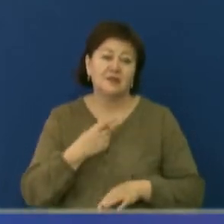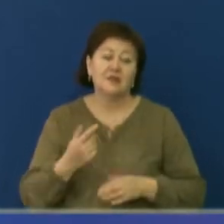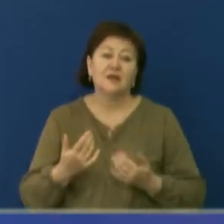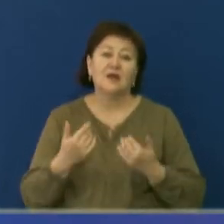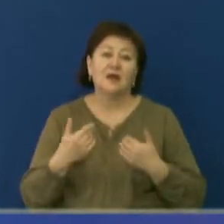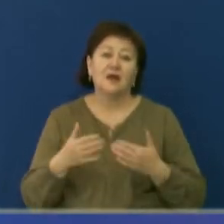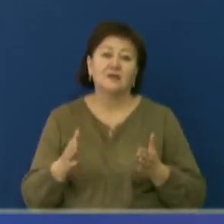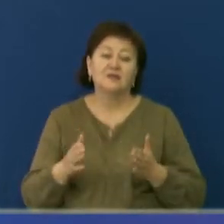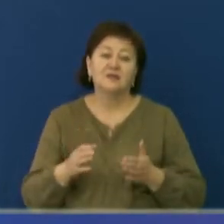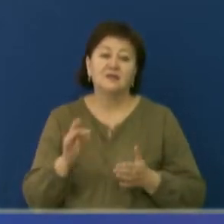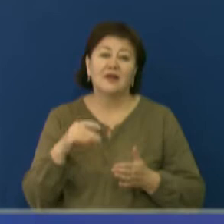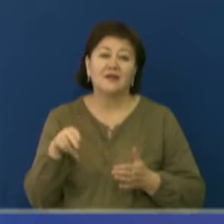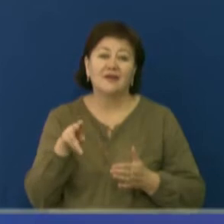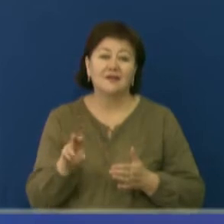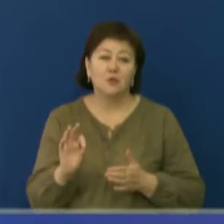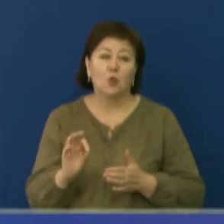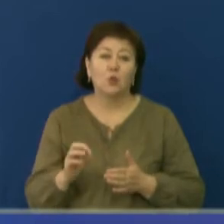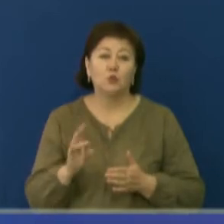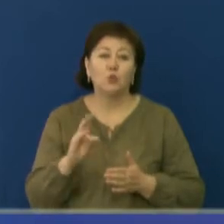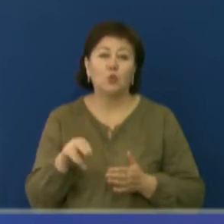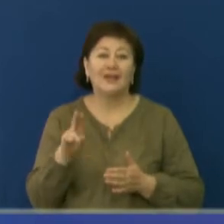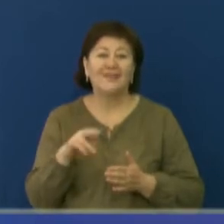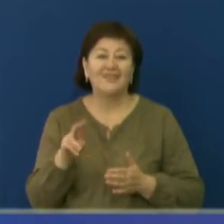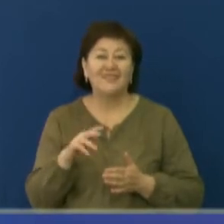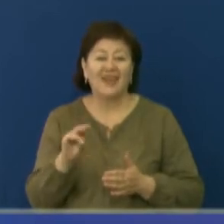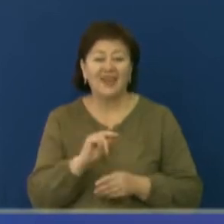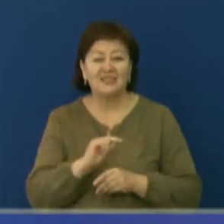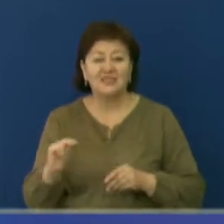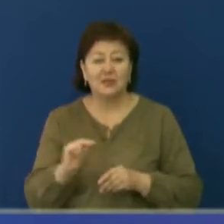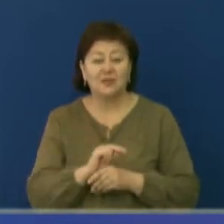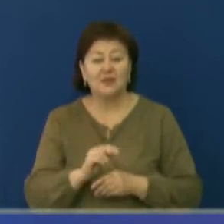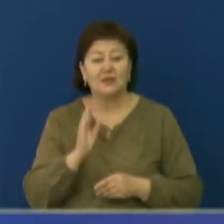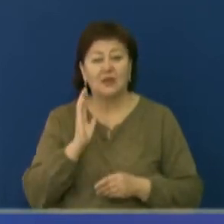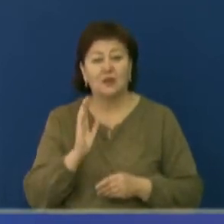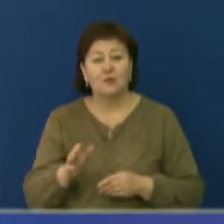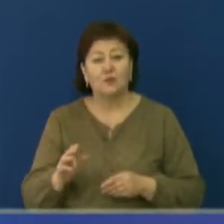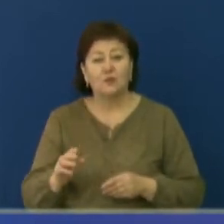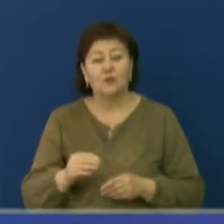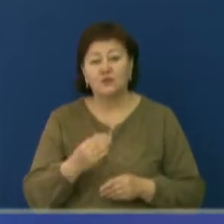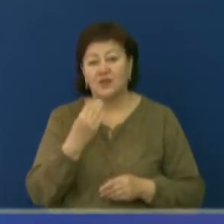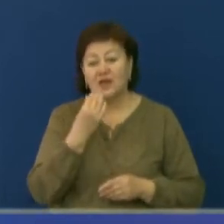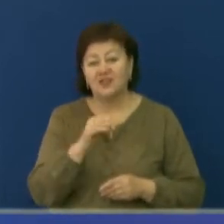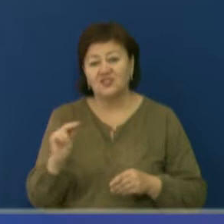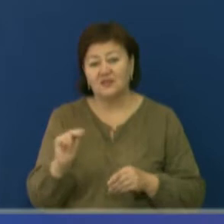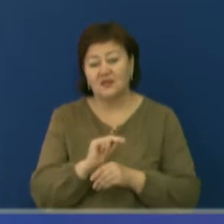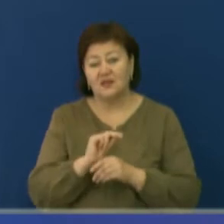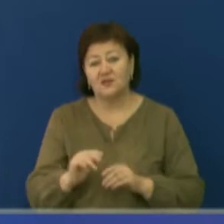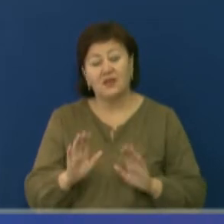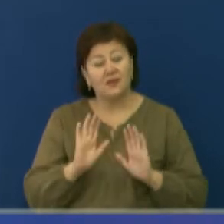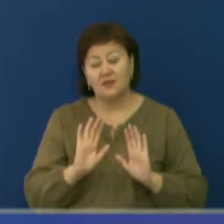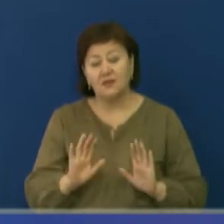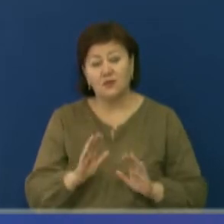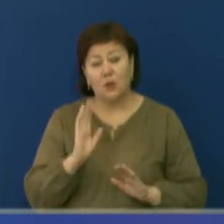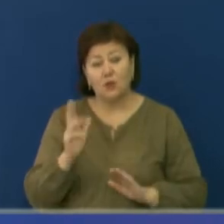открылось отделение радионуклидной терапии. Оно позволит получать современное высокотехнологичное лечение не только восточно-казахстанцам, но